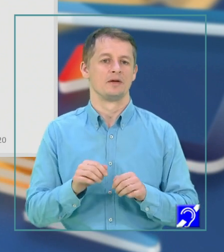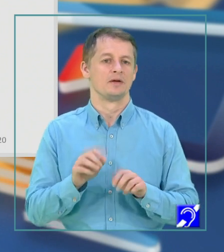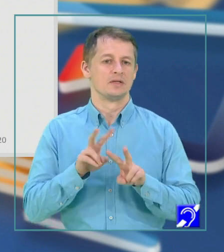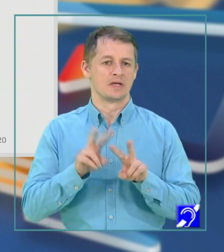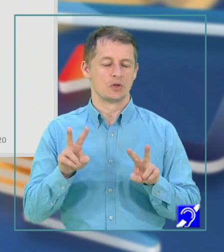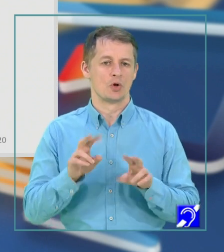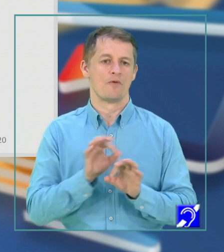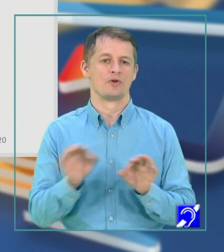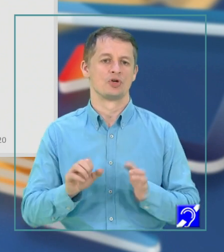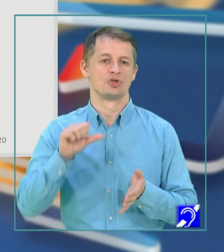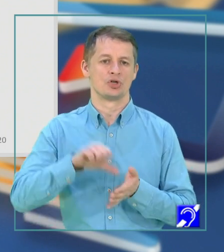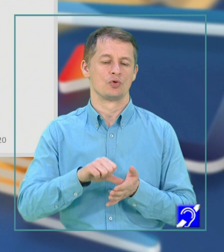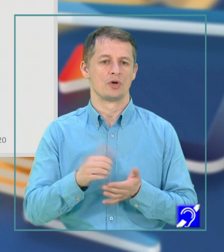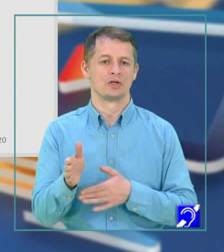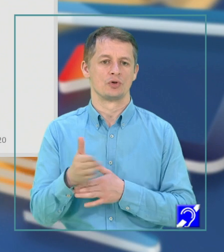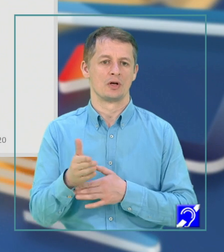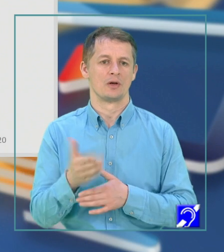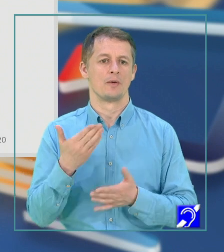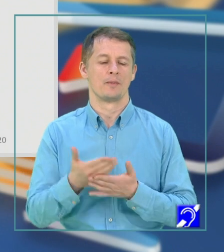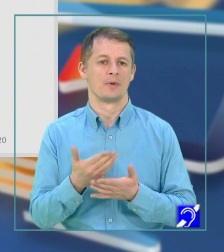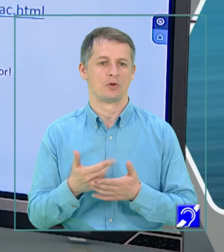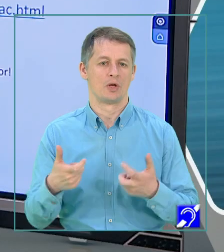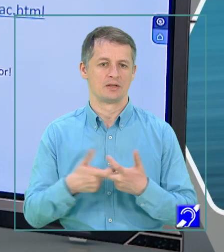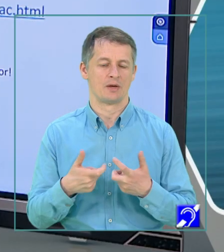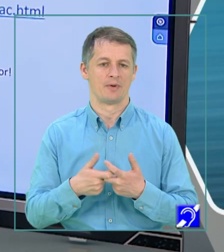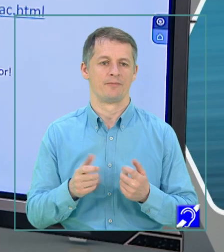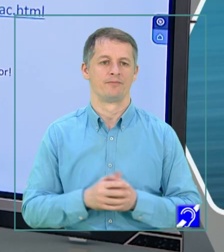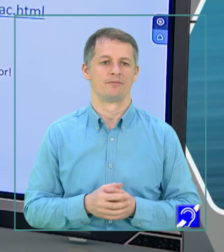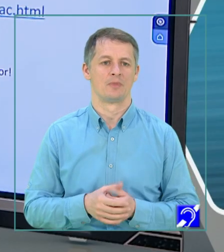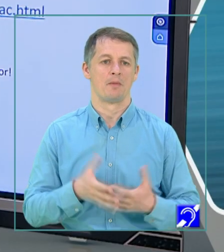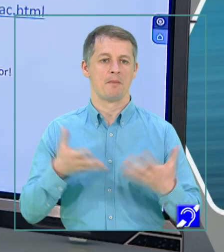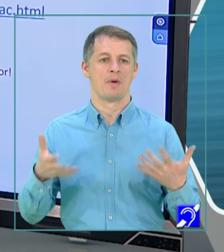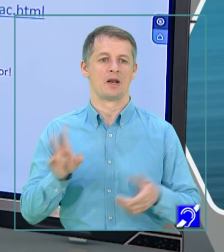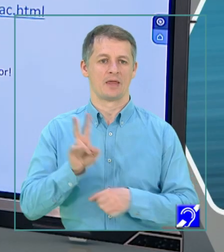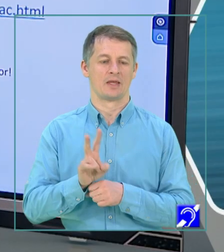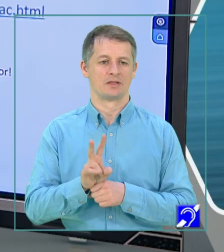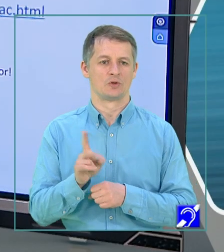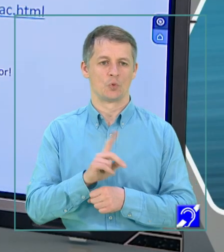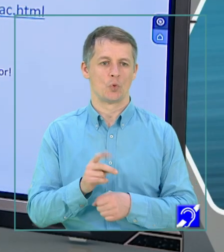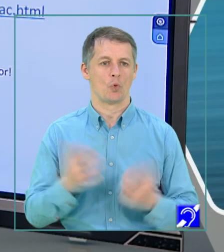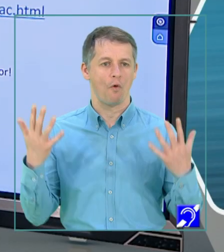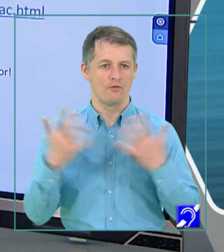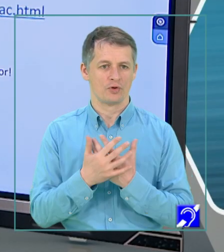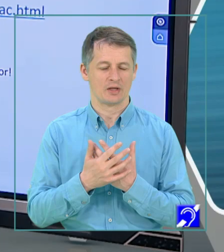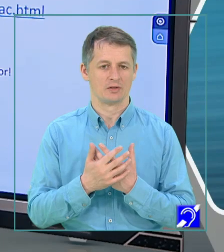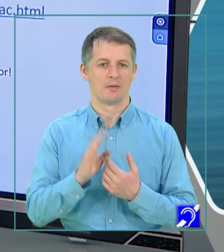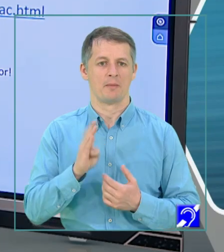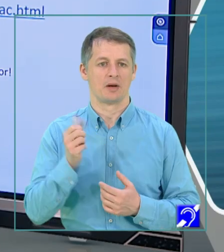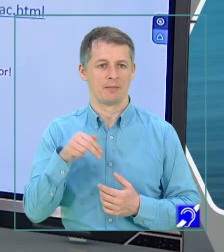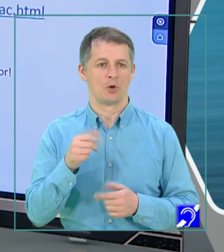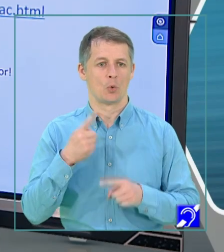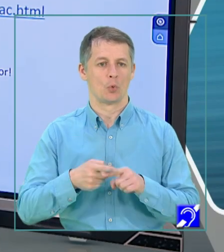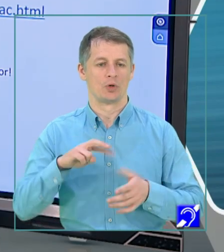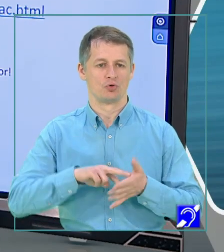oficial al Centrului Național de Evaluare și Examinare. Mare atenție! Nu confundați baremul cu rezolvarea.